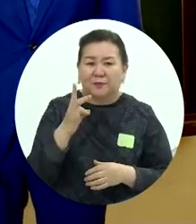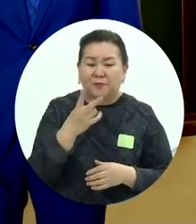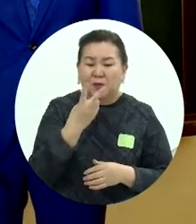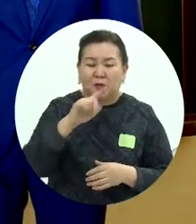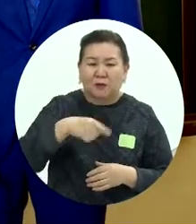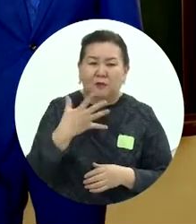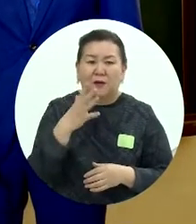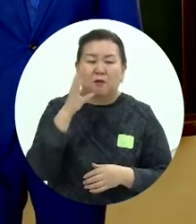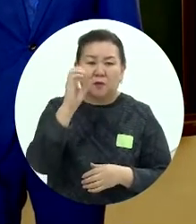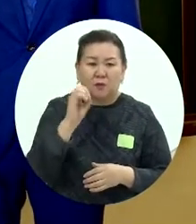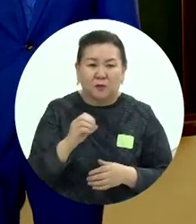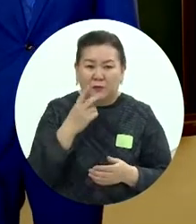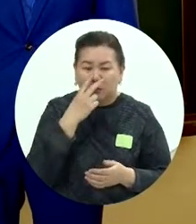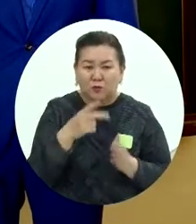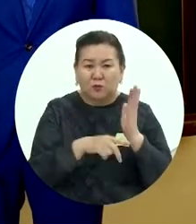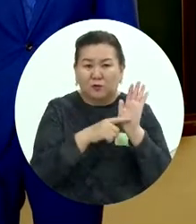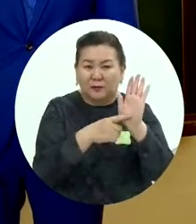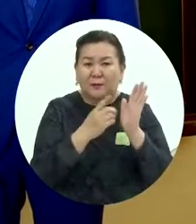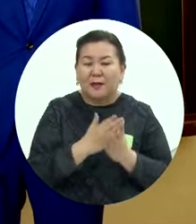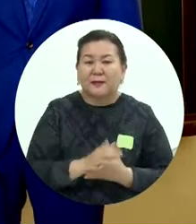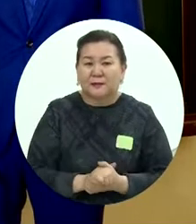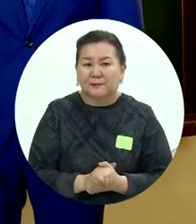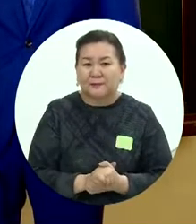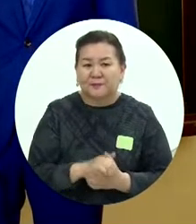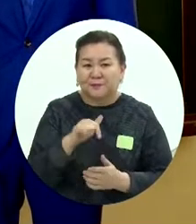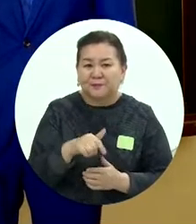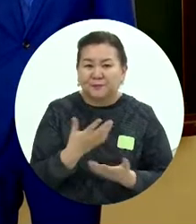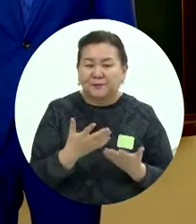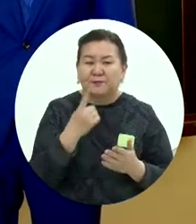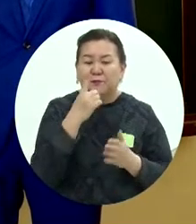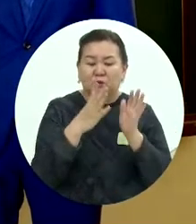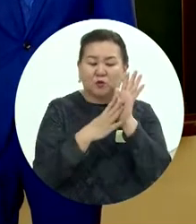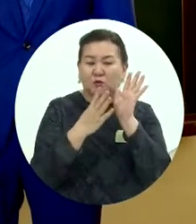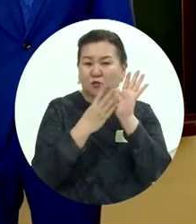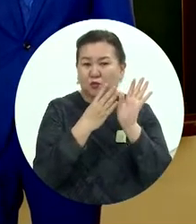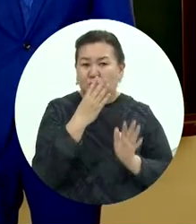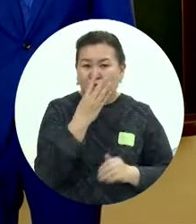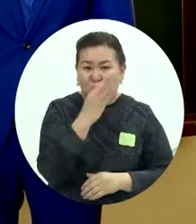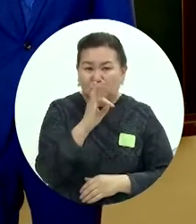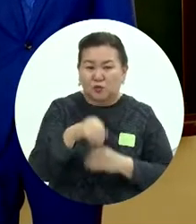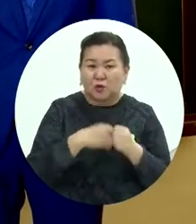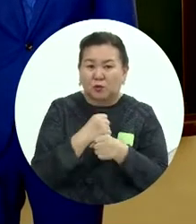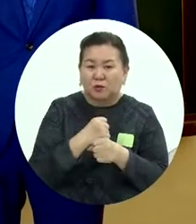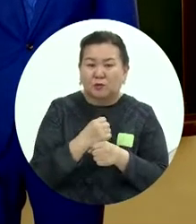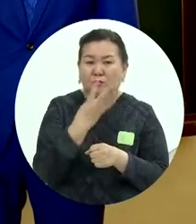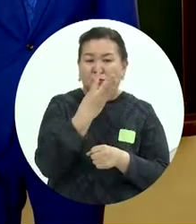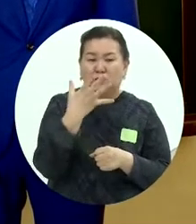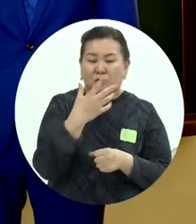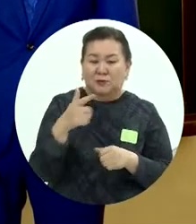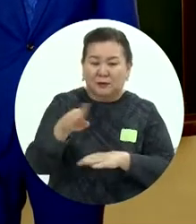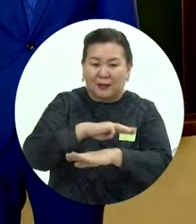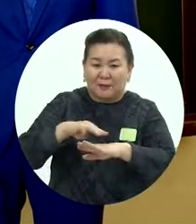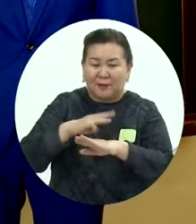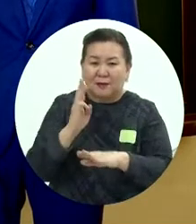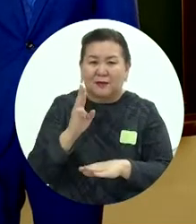гол 2.5% хайсан гэсэн юм үзүүлэлттэй байна. За эндээс харахад 1940 онд мөсөн голын талбай хэмжээ 225